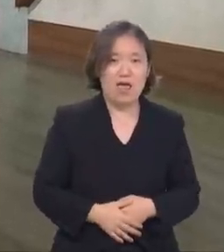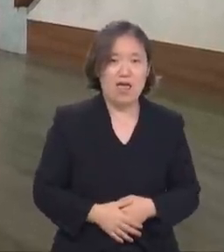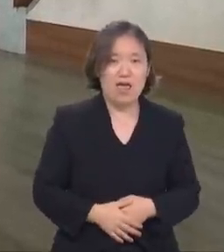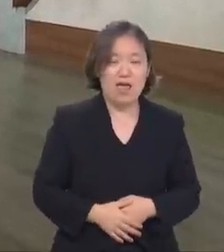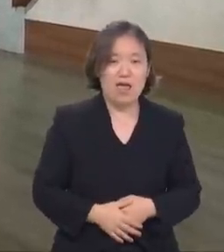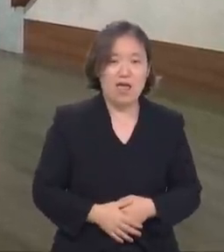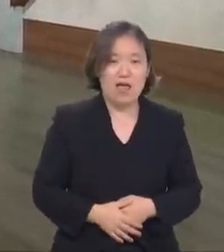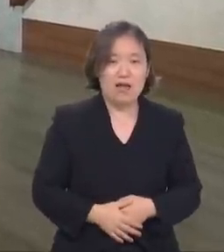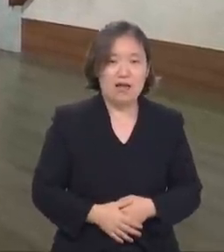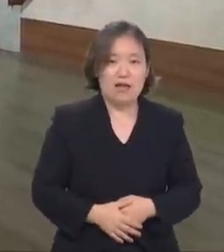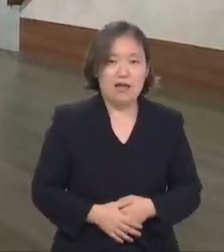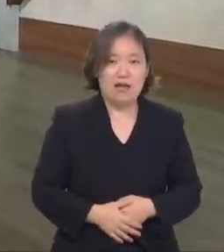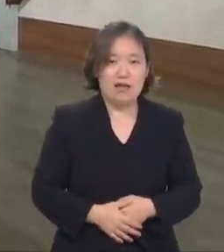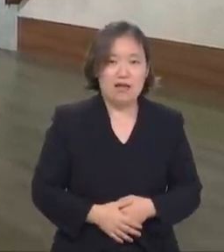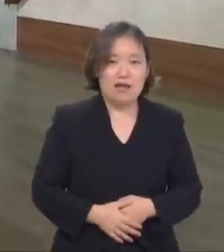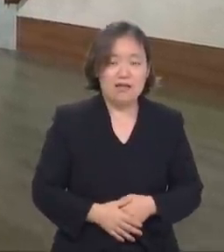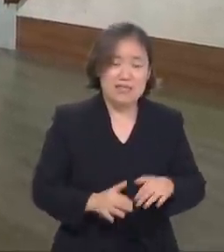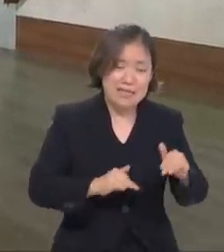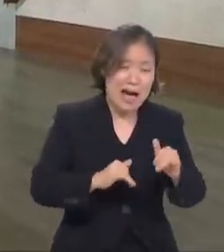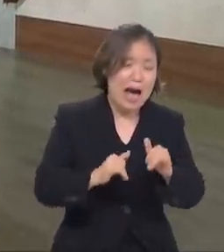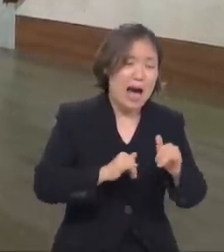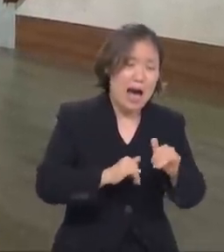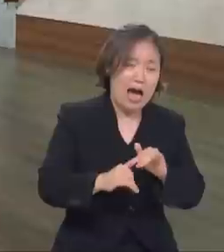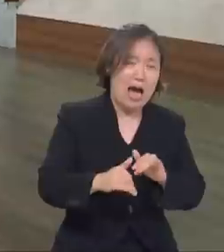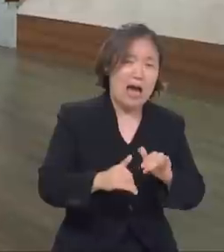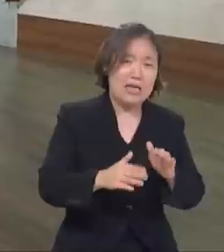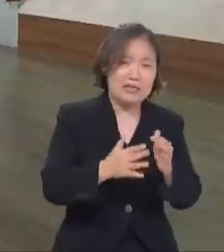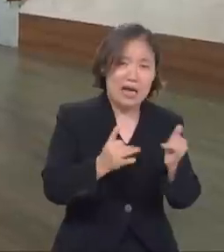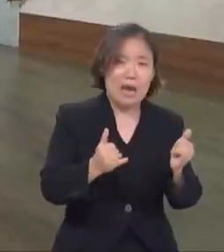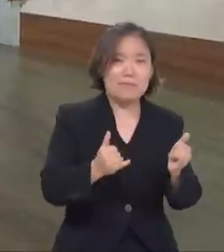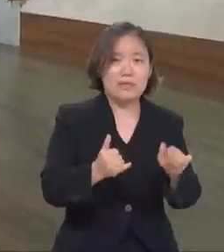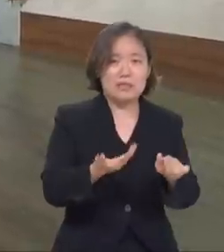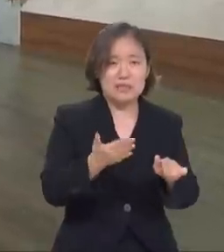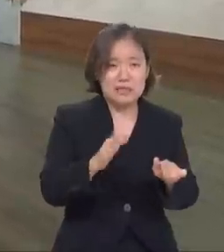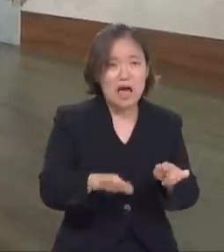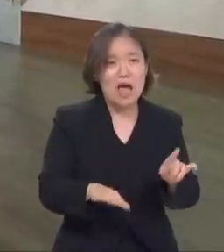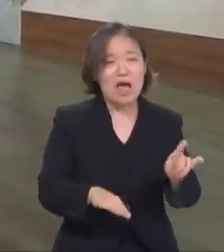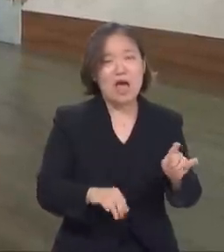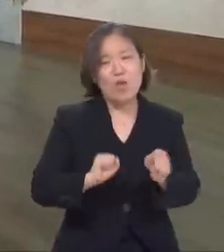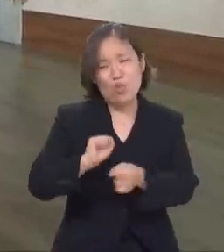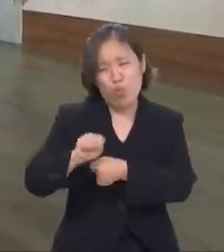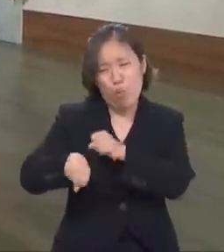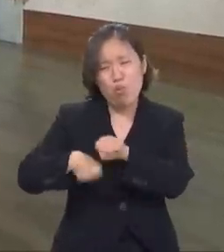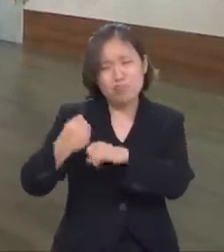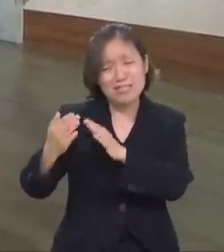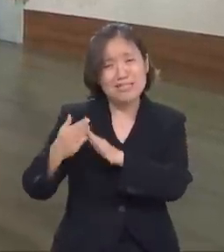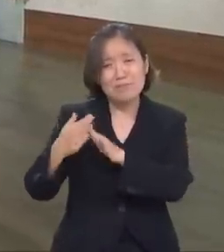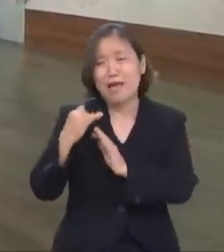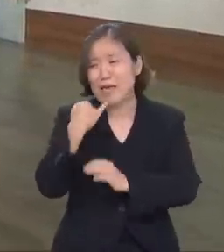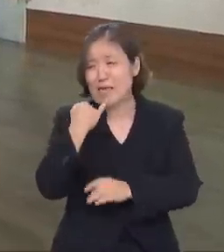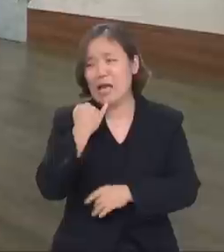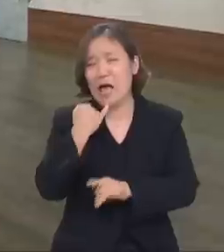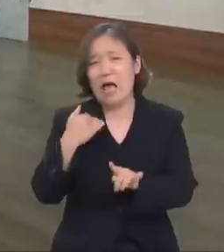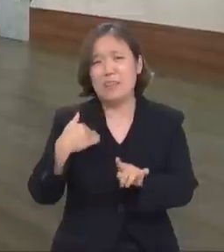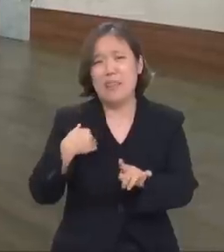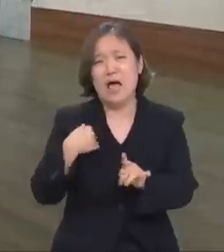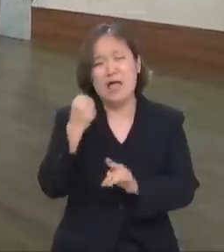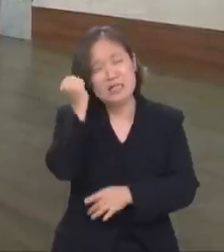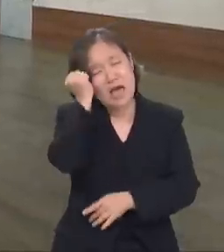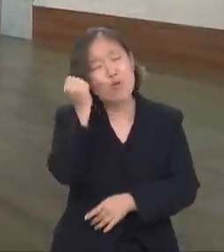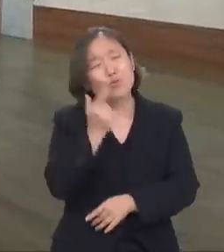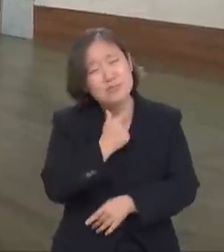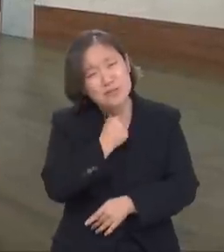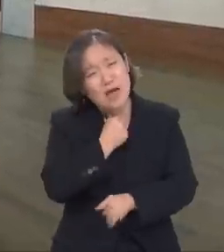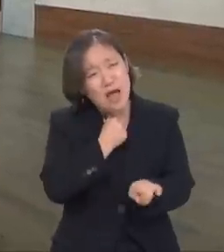지나가는 객승인데 그냥 어디 헛간이라도 좋으니까 하룻밤만 재워 주실 수